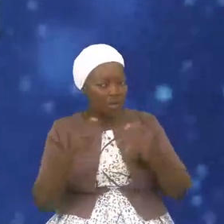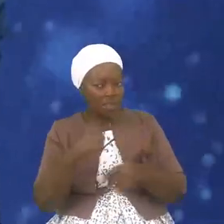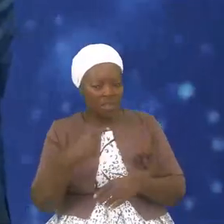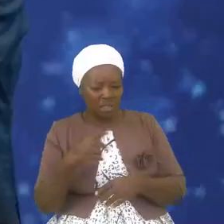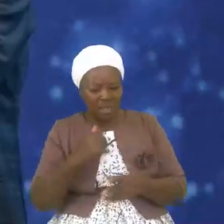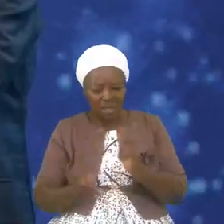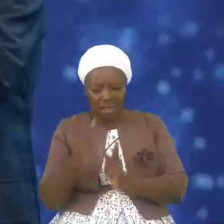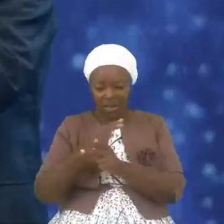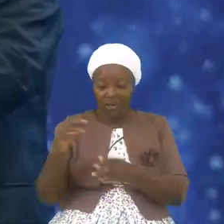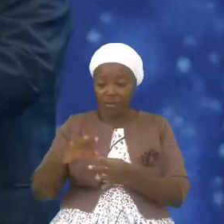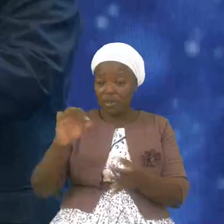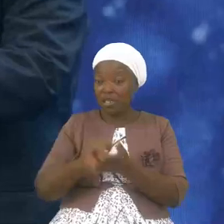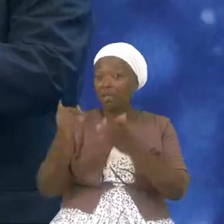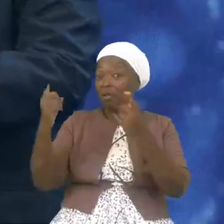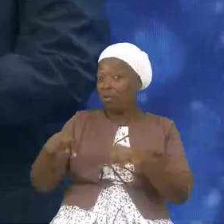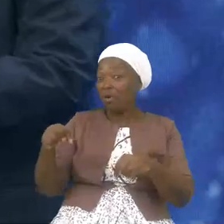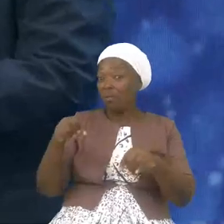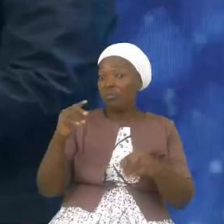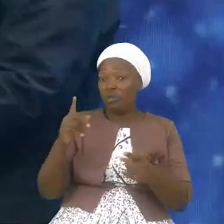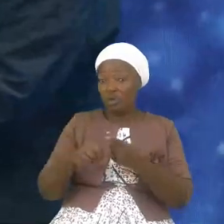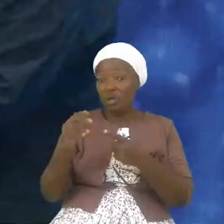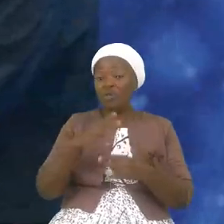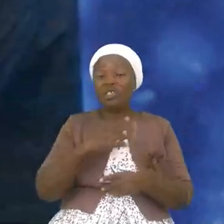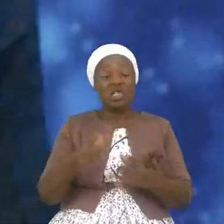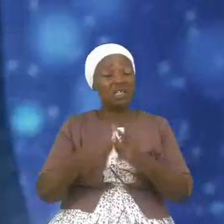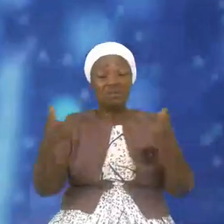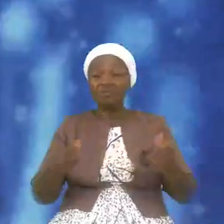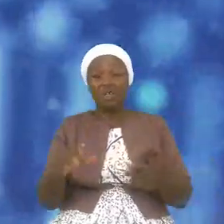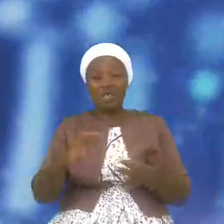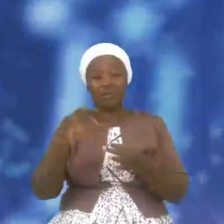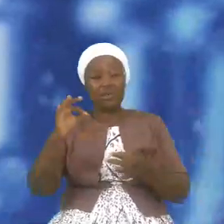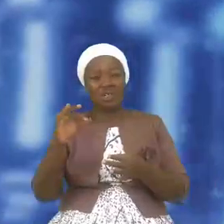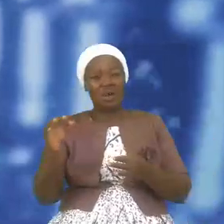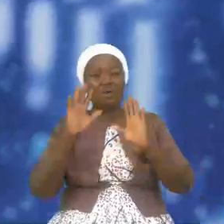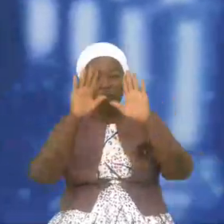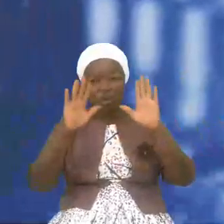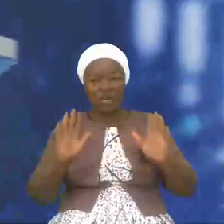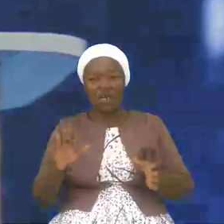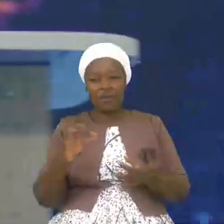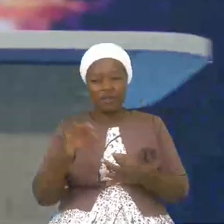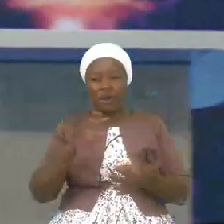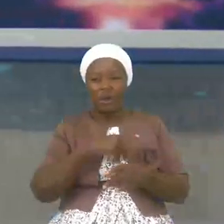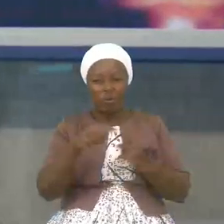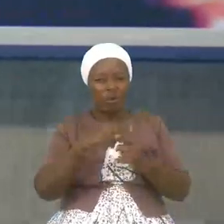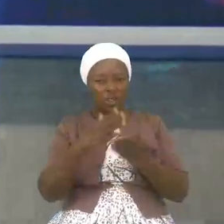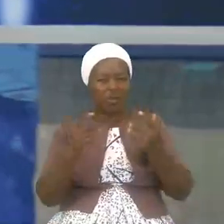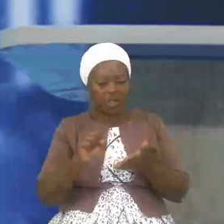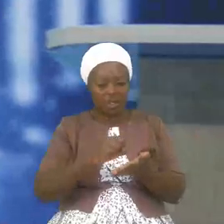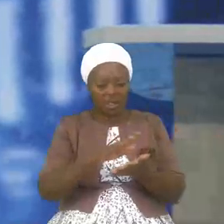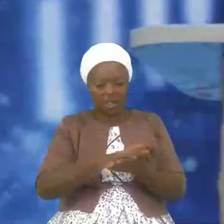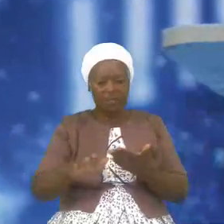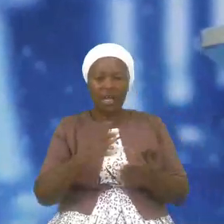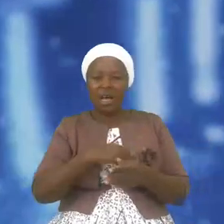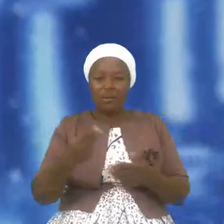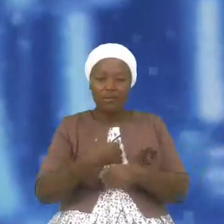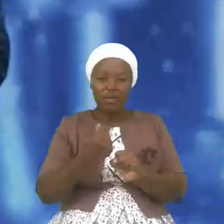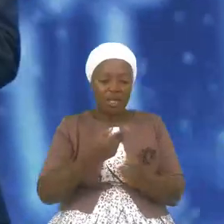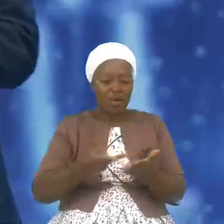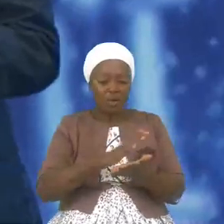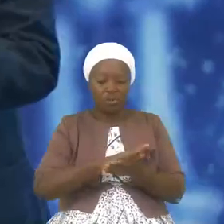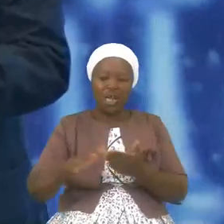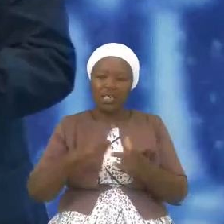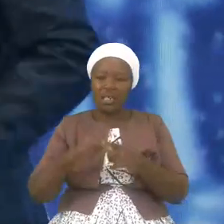esprit supérieur. Oh, le type d'esprit qui vient dans sa vie, un esprit supérieur excellent. Quand quelqu'un est sanctifié et est rendu saint,